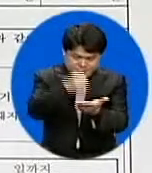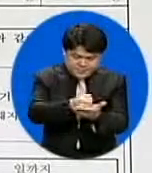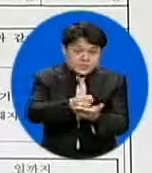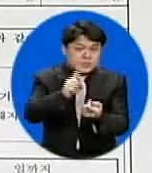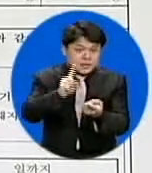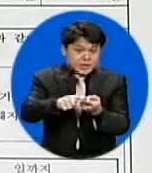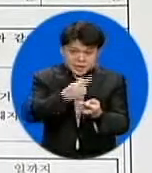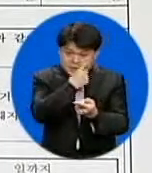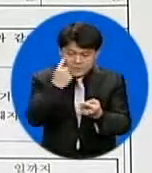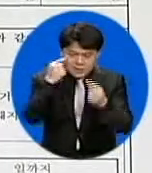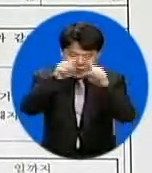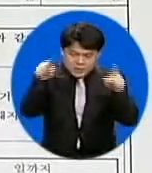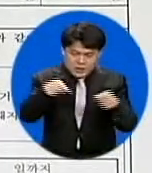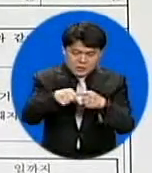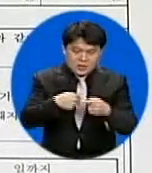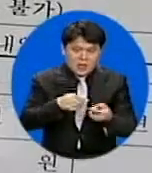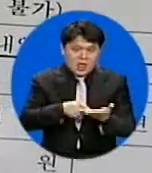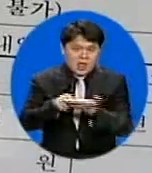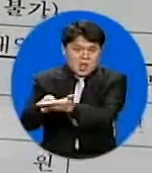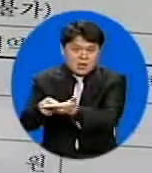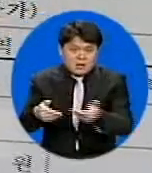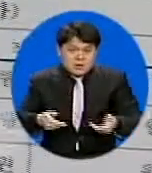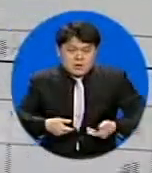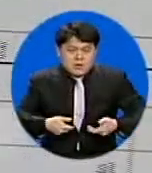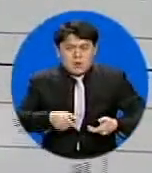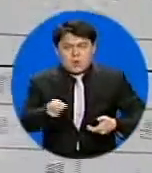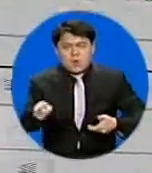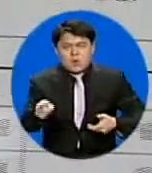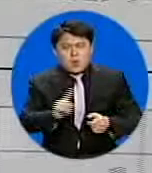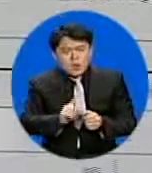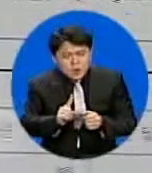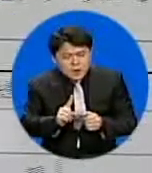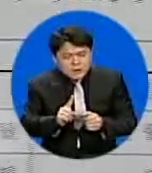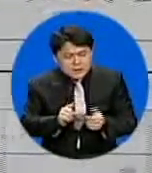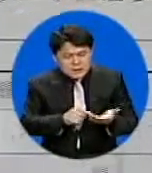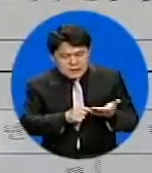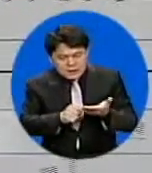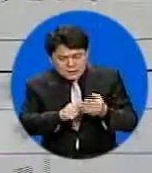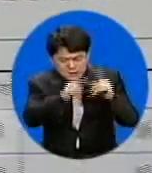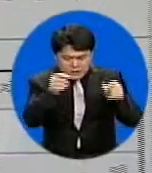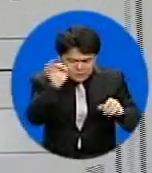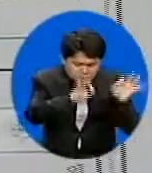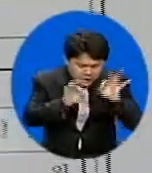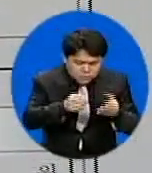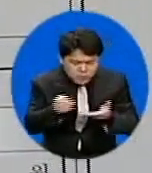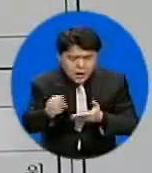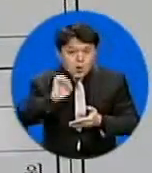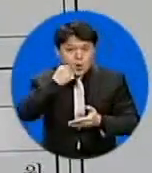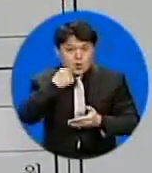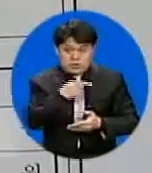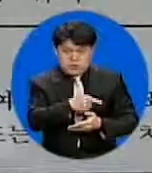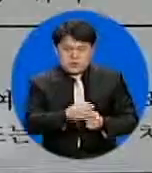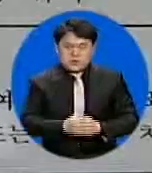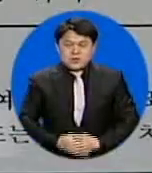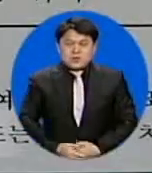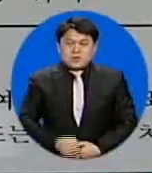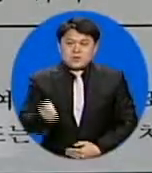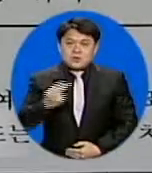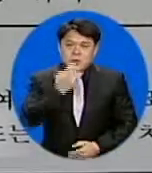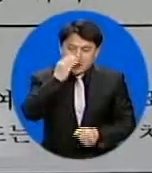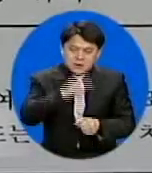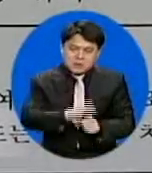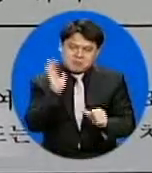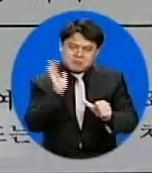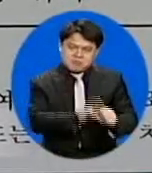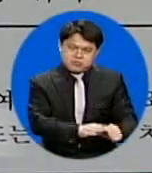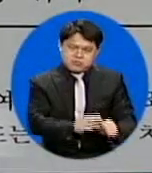서류를 제출을 해야 되거든요. 네. 그런데 이런 점들이 상당히 좀 어떻게 보면 어려울 수 있다는 거죠. 그래서 이 과정 중에서도 억울하게 좀